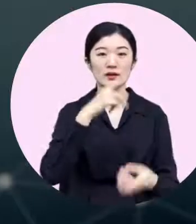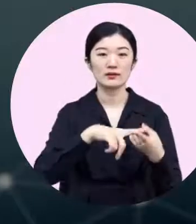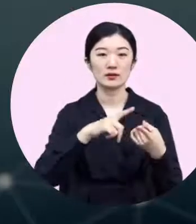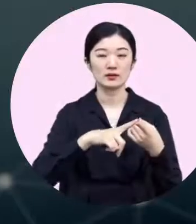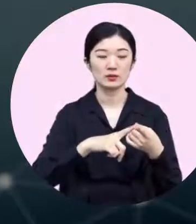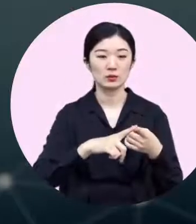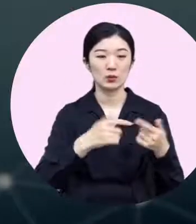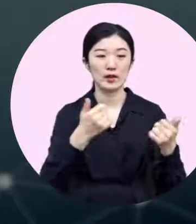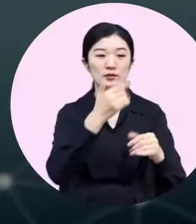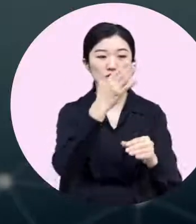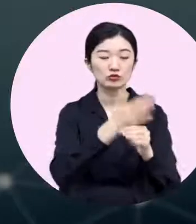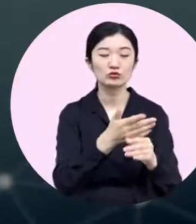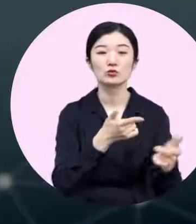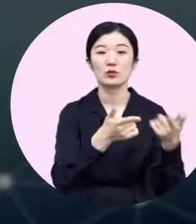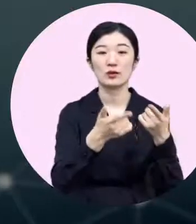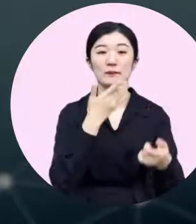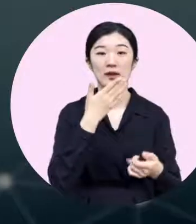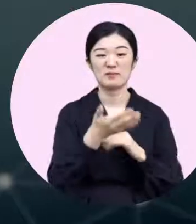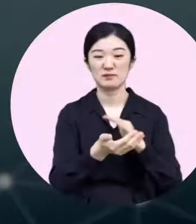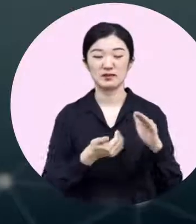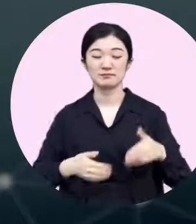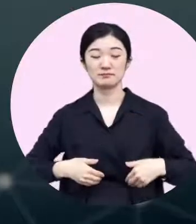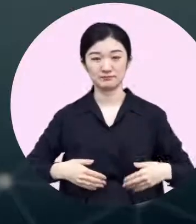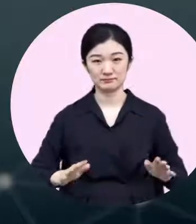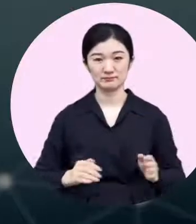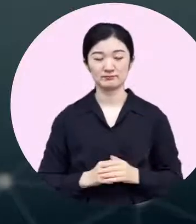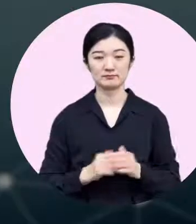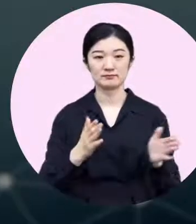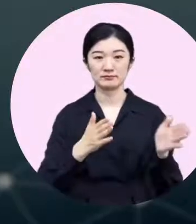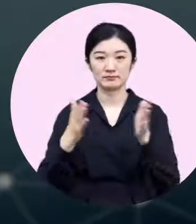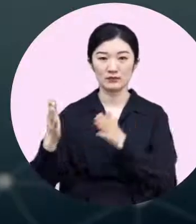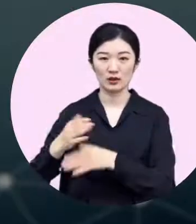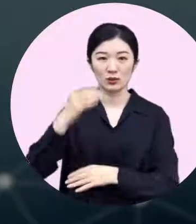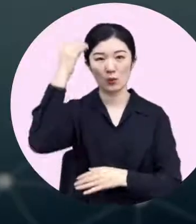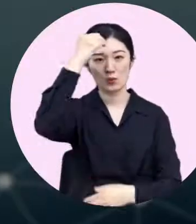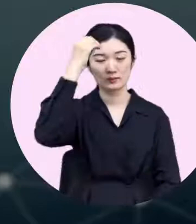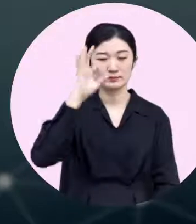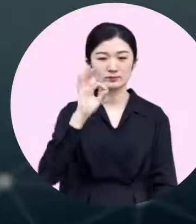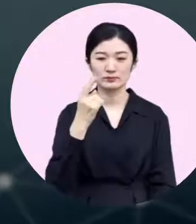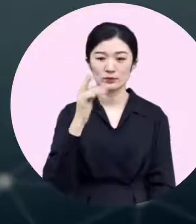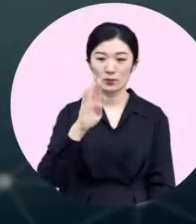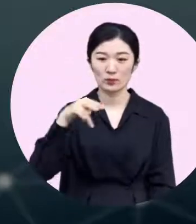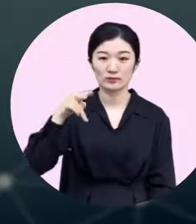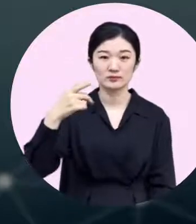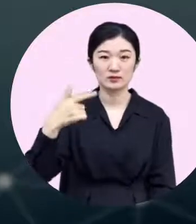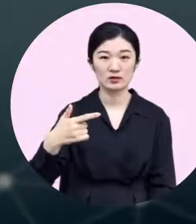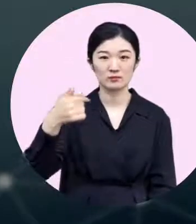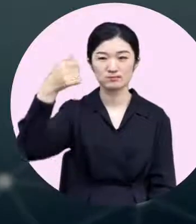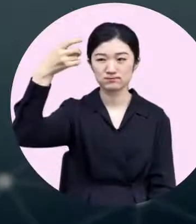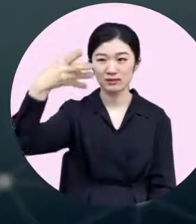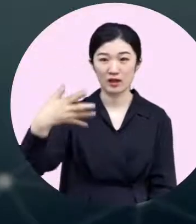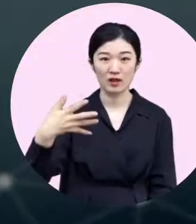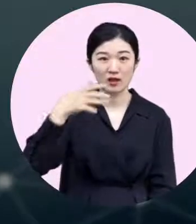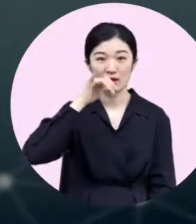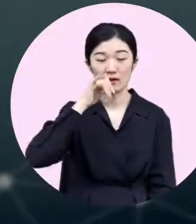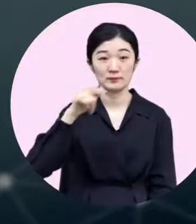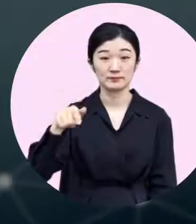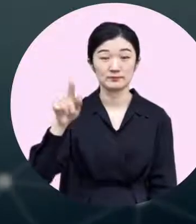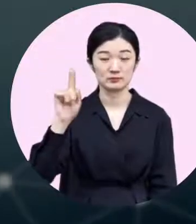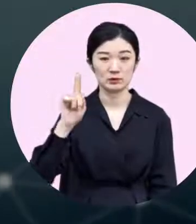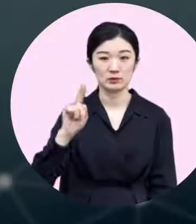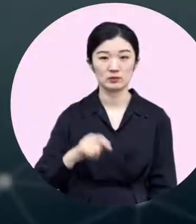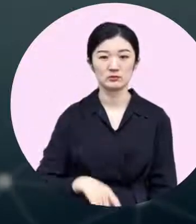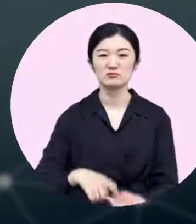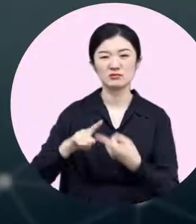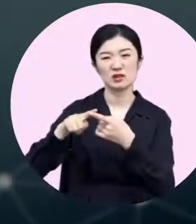때문에 그대로 두셔도 될 것 같고, 고급 옵션이라는 걸 한번 눌러 볼게요. 그러면 이제 이런 것들이 나오는데, 이런 것도 뭐 그냥